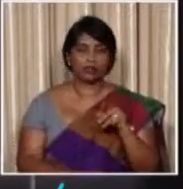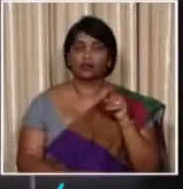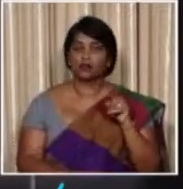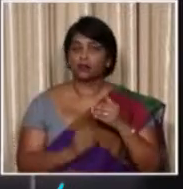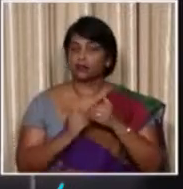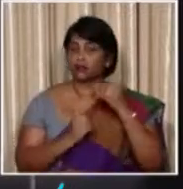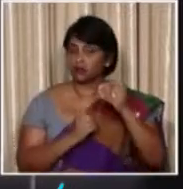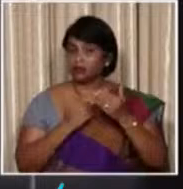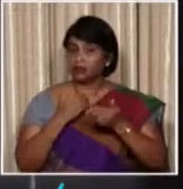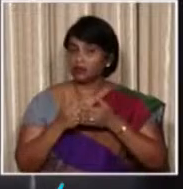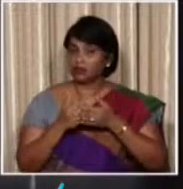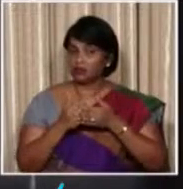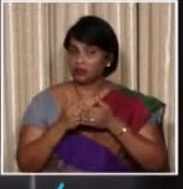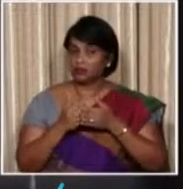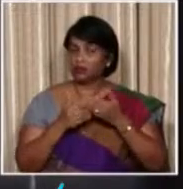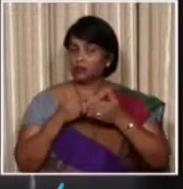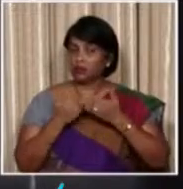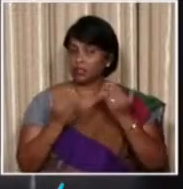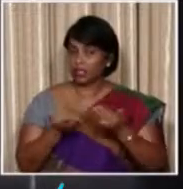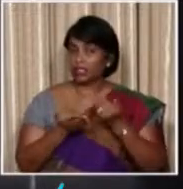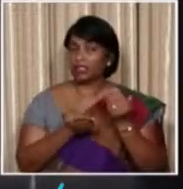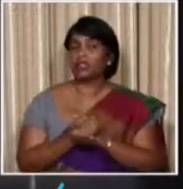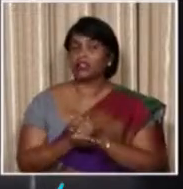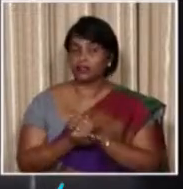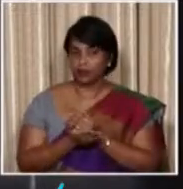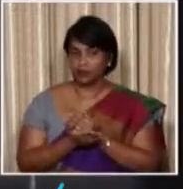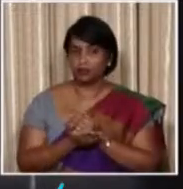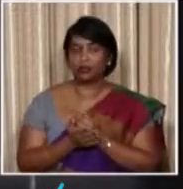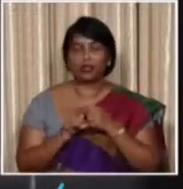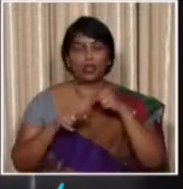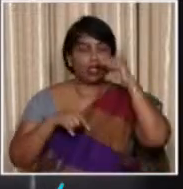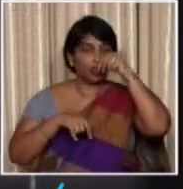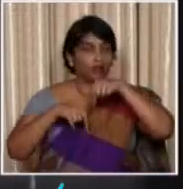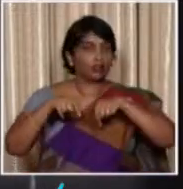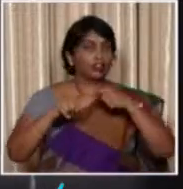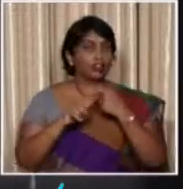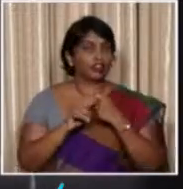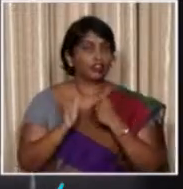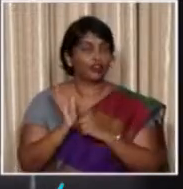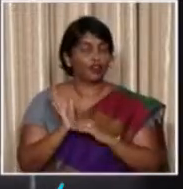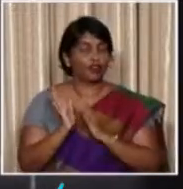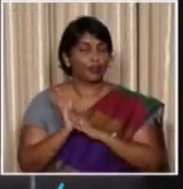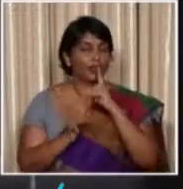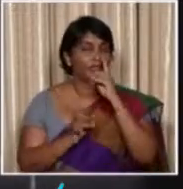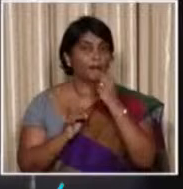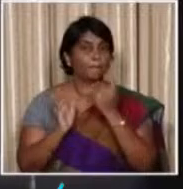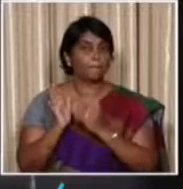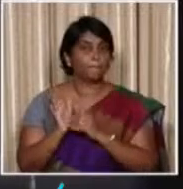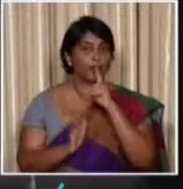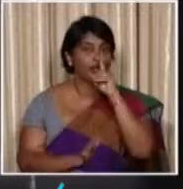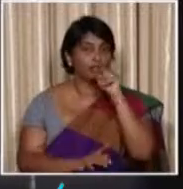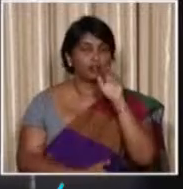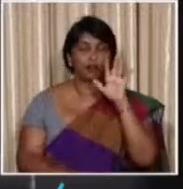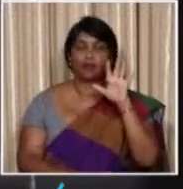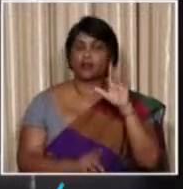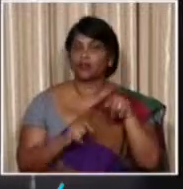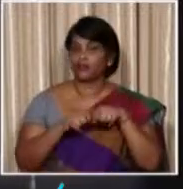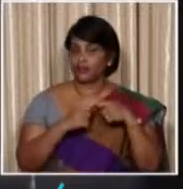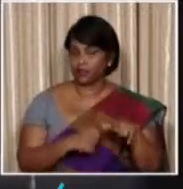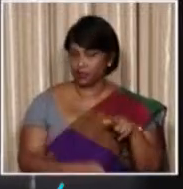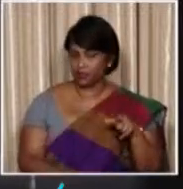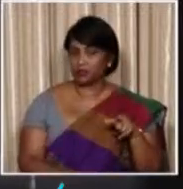itawa idikaran itru wela tiena ali wata kilometer kata rupiah milian ekai dasam pahakada wadi mundala